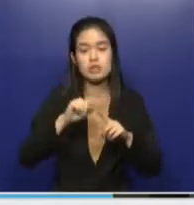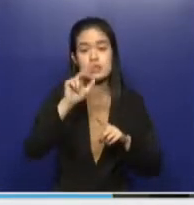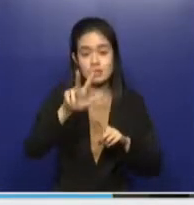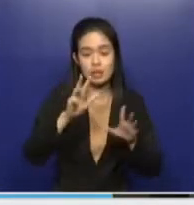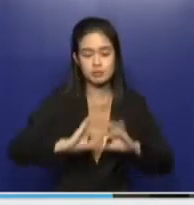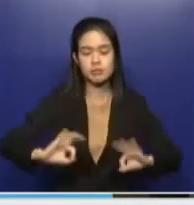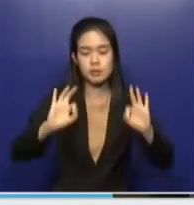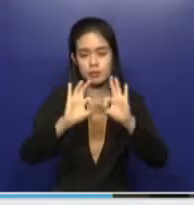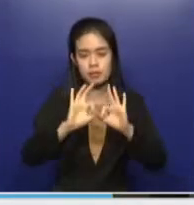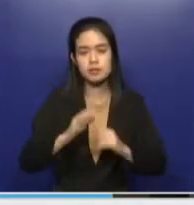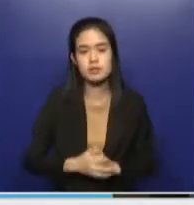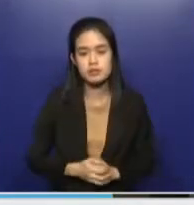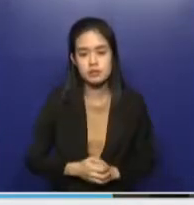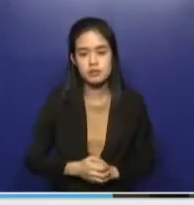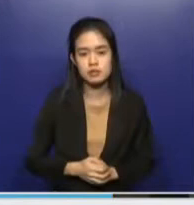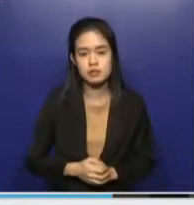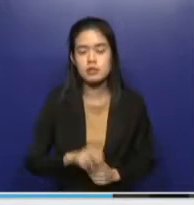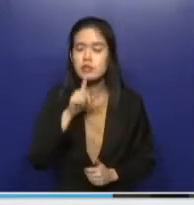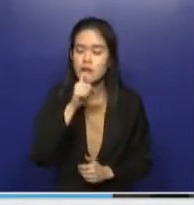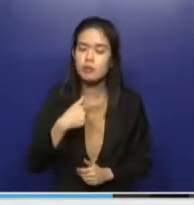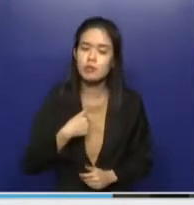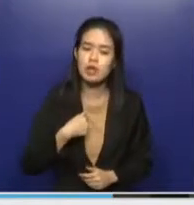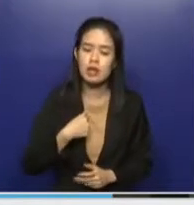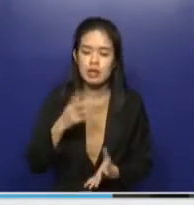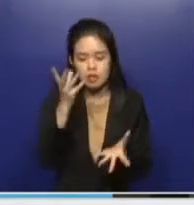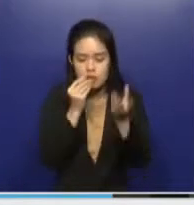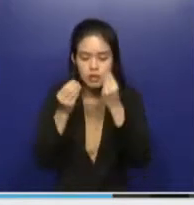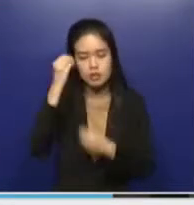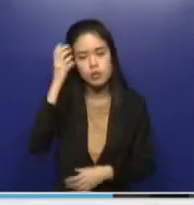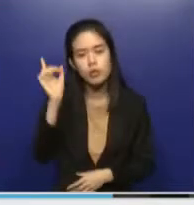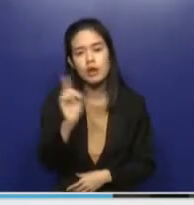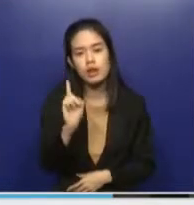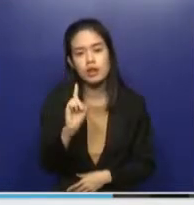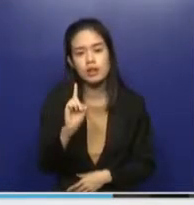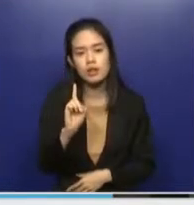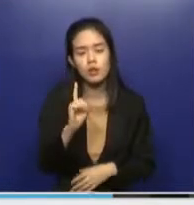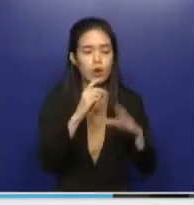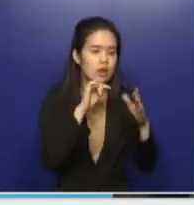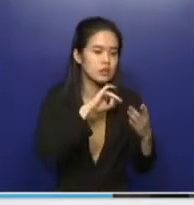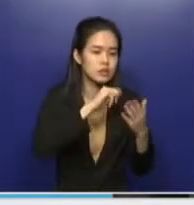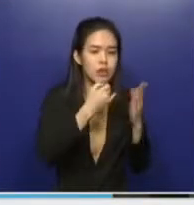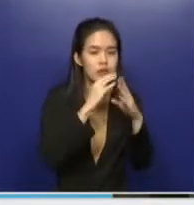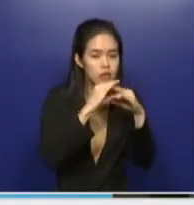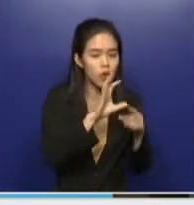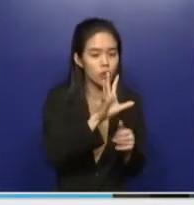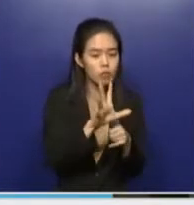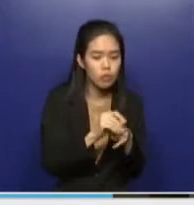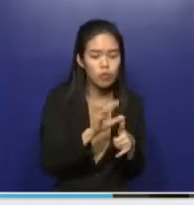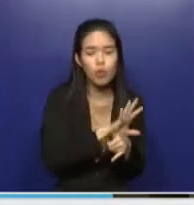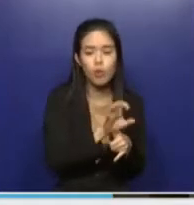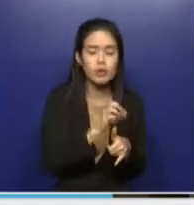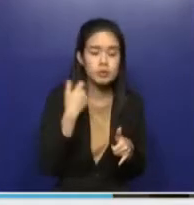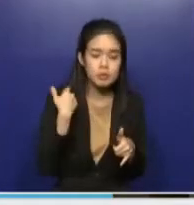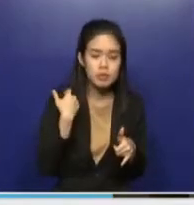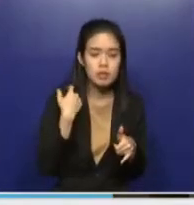าเราเรียนรู้อะไรบ้างจากเหตุการณ์ระยอง8กรกฎาคมไม่ใช่ปล่อยให้มันผ่านไป